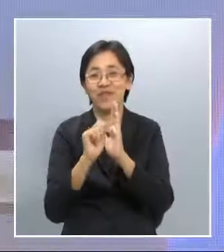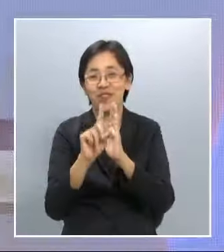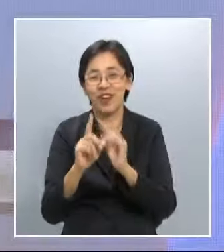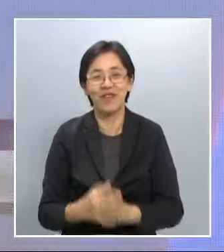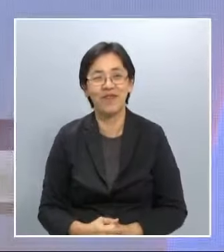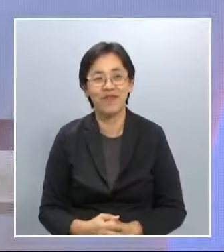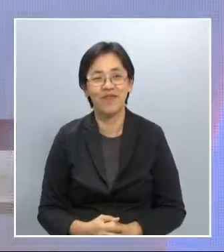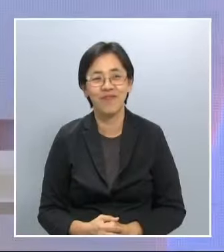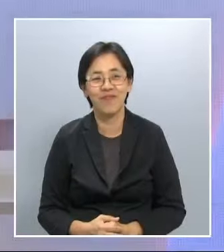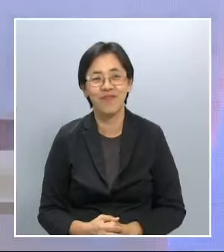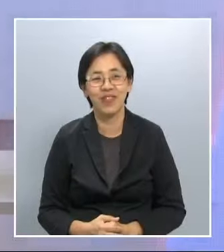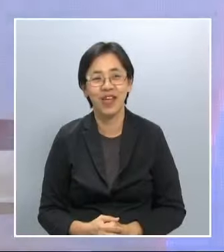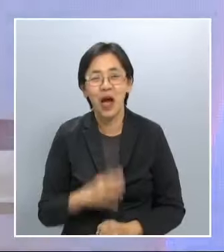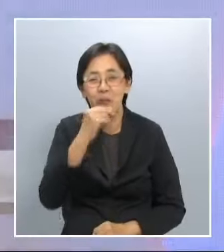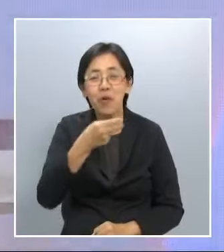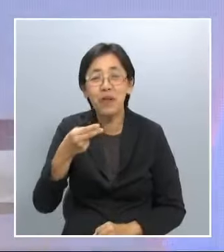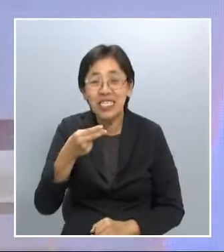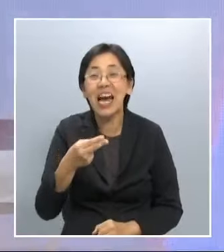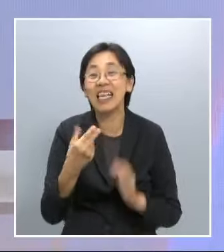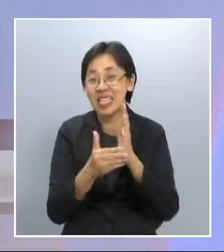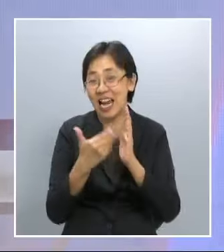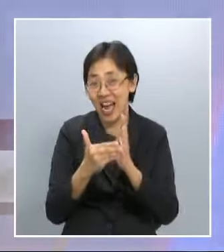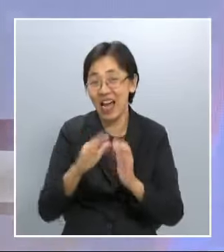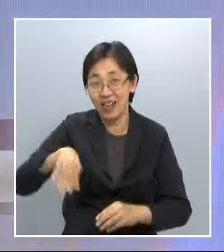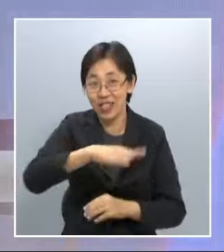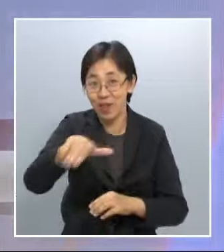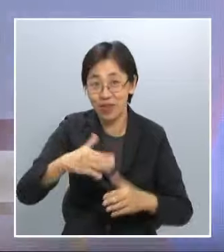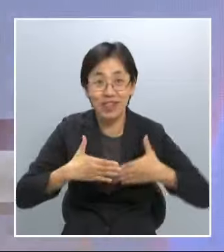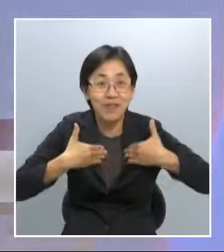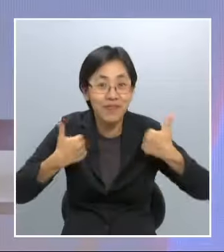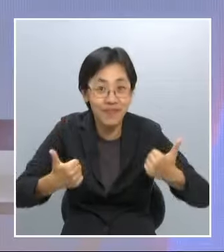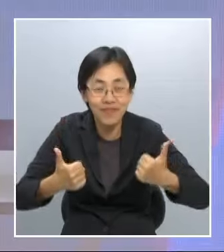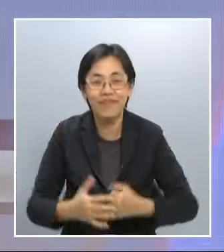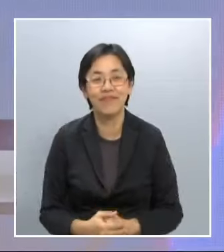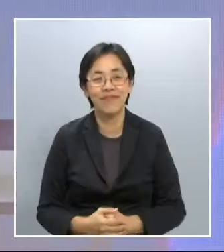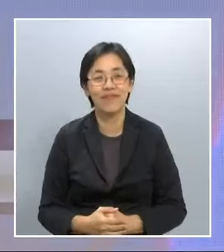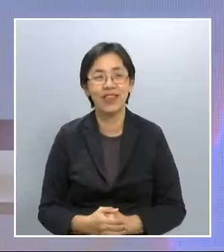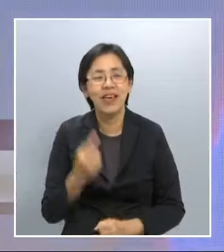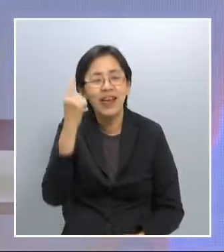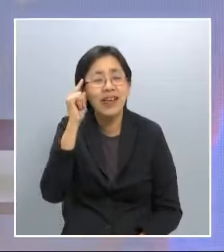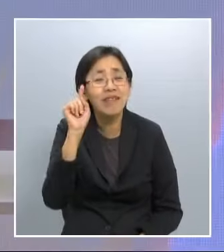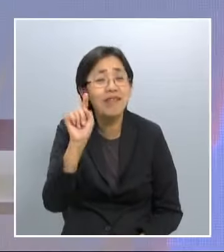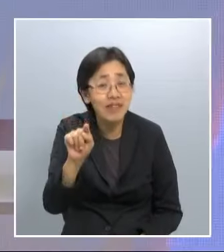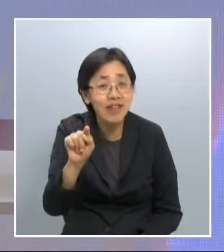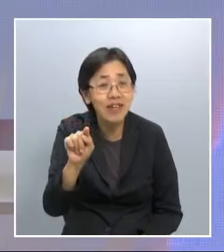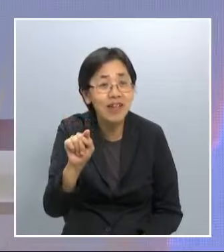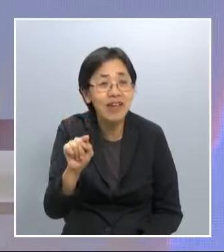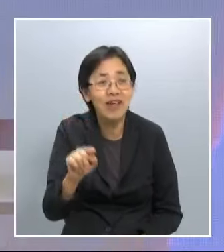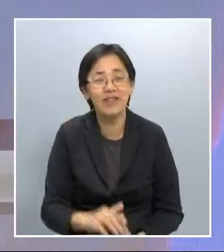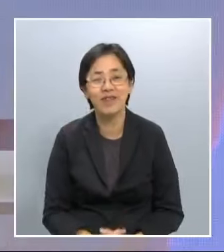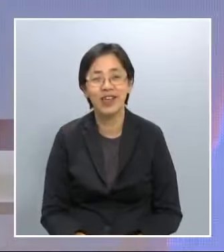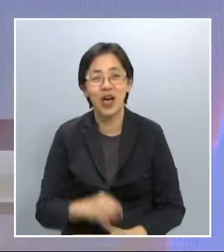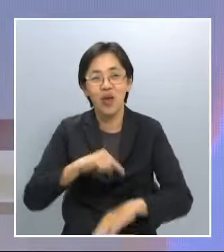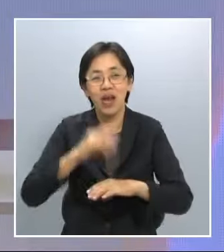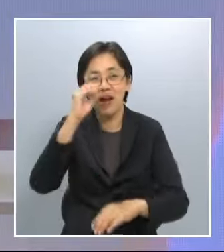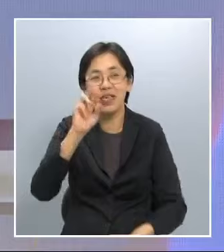พี่น้องหลายๆสบายดีบ่พี่น้องขนาดไหนเมื่อคืนตอนเที่ยงคื